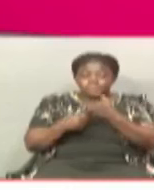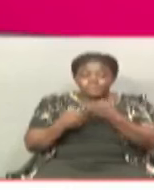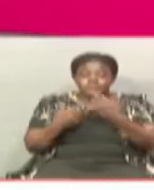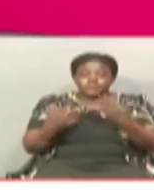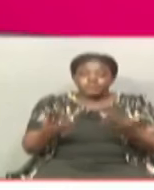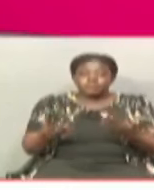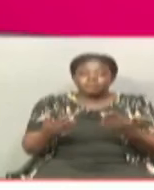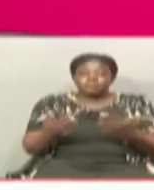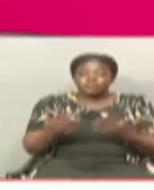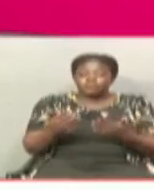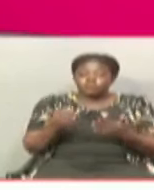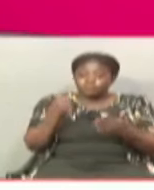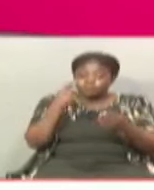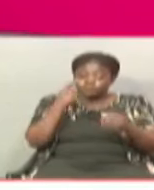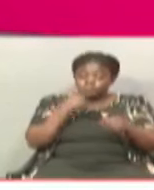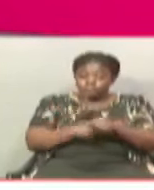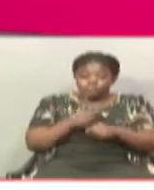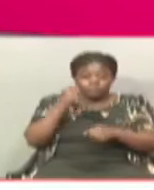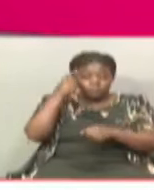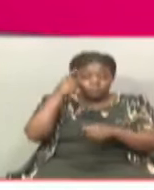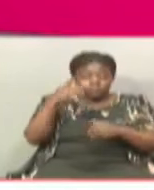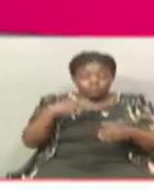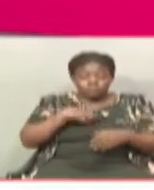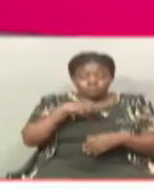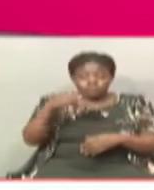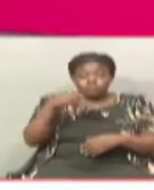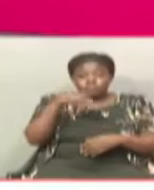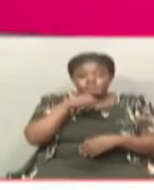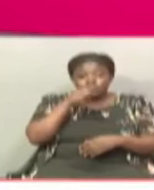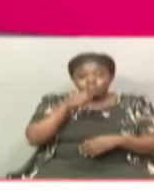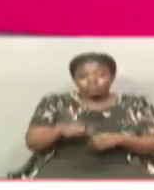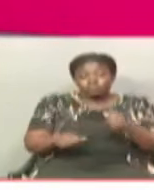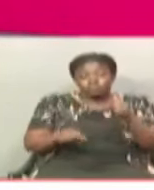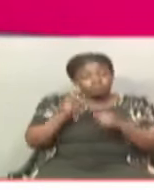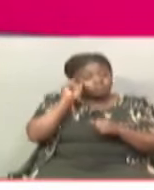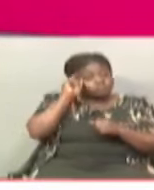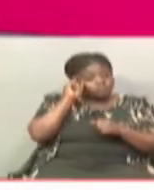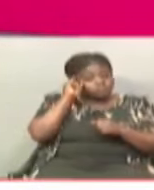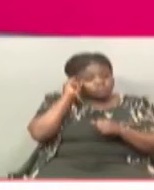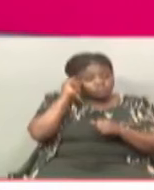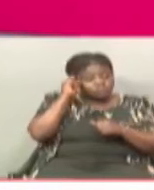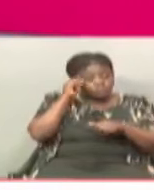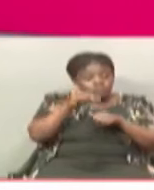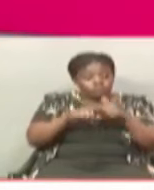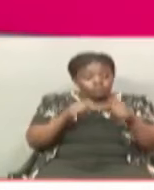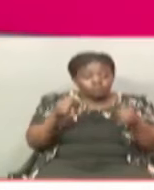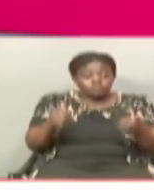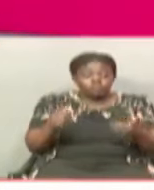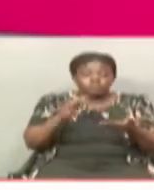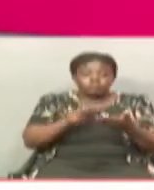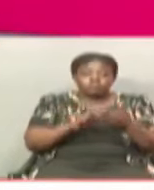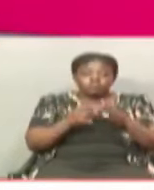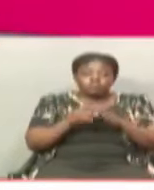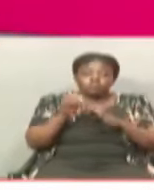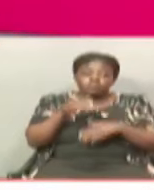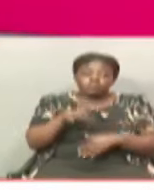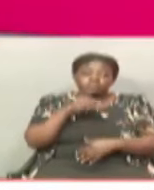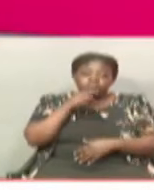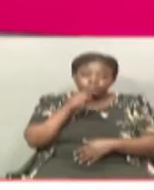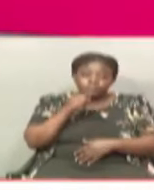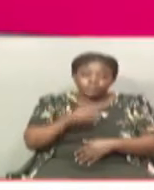alwane bwakitegedde nti ebyobugagga bya kitaawe bulijjo byalowooza nti binaafuuka bibye